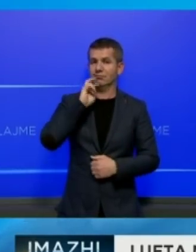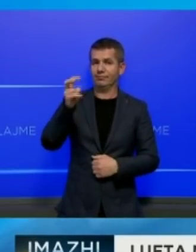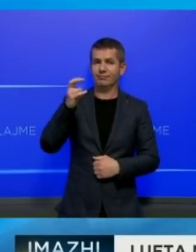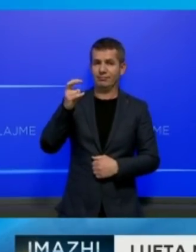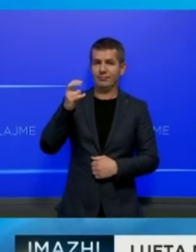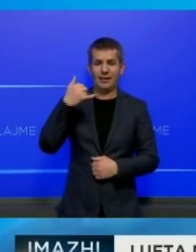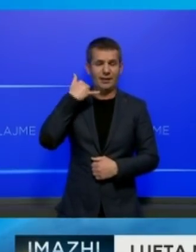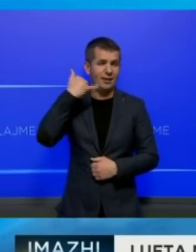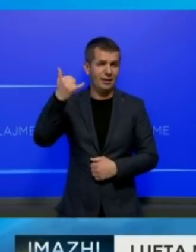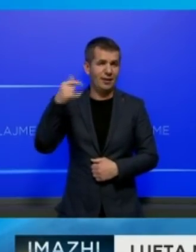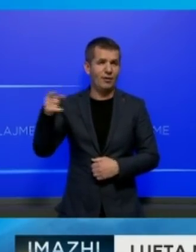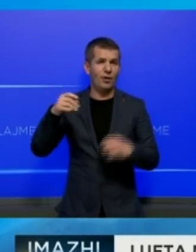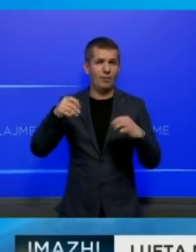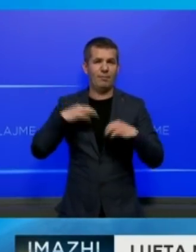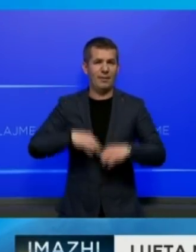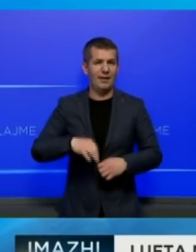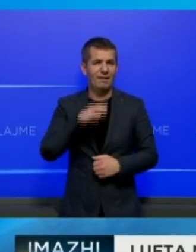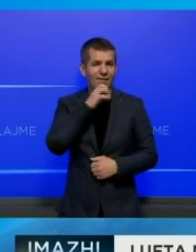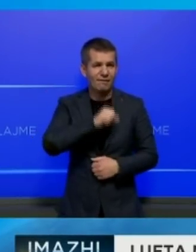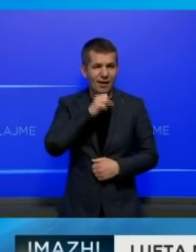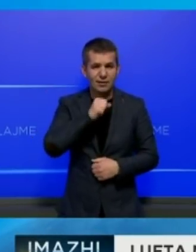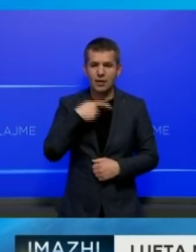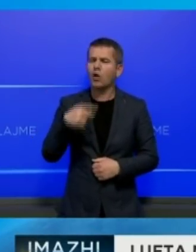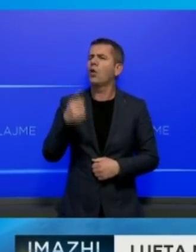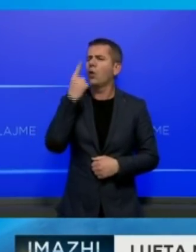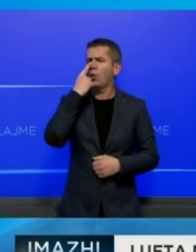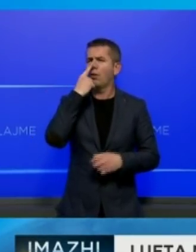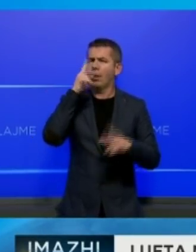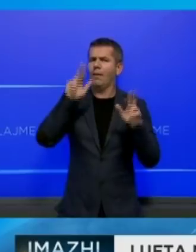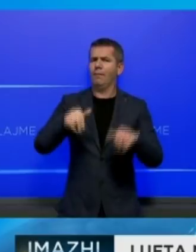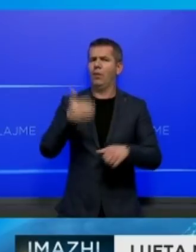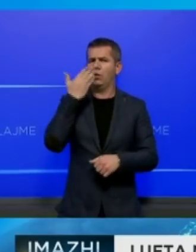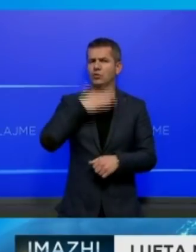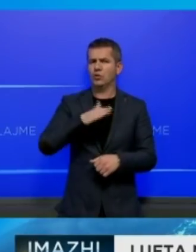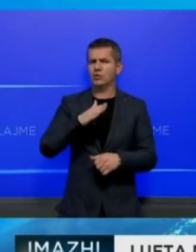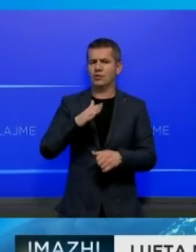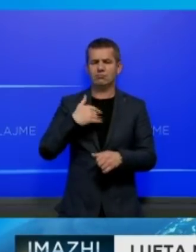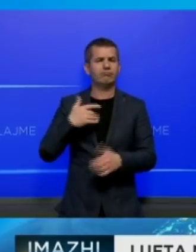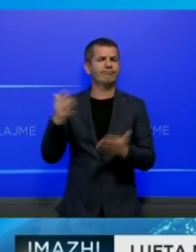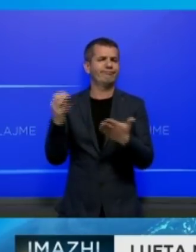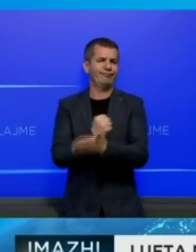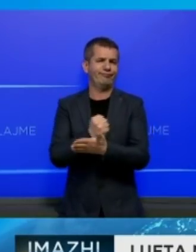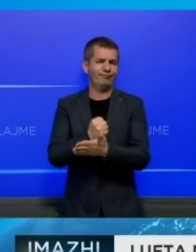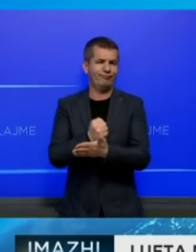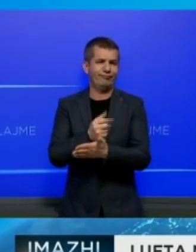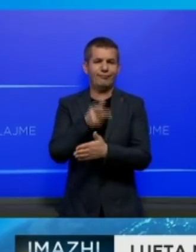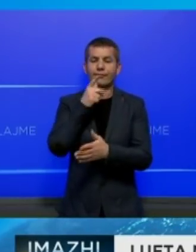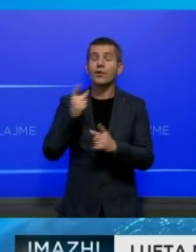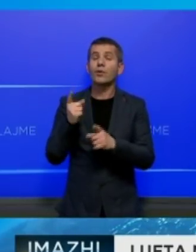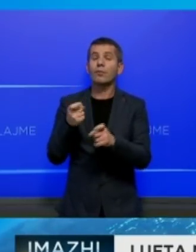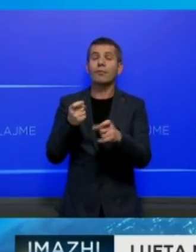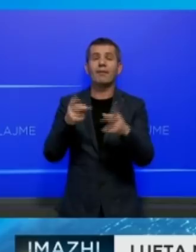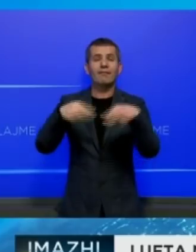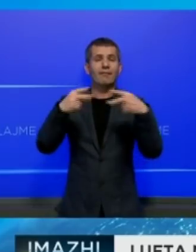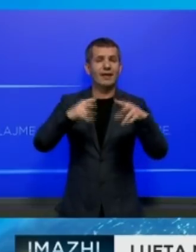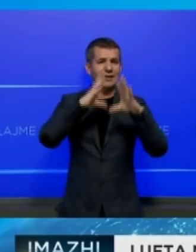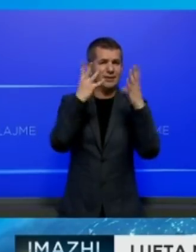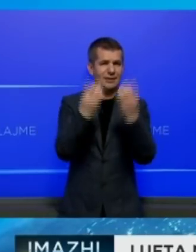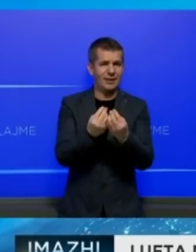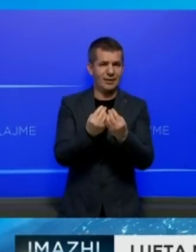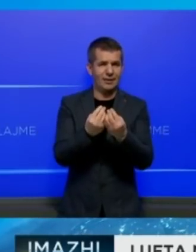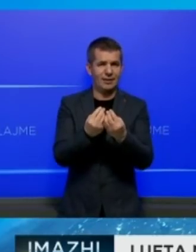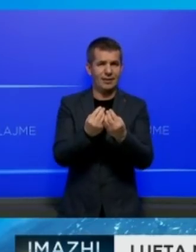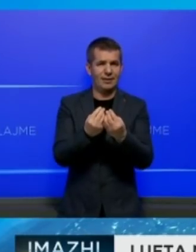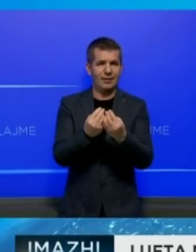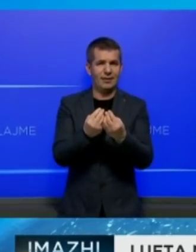francez Emmanuel Macron se Rusia me sukses do ta përmbyllë misionin e demilitarizimit të Ukrainës dhe do ta bëjë atë neutrale,